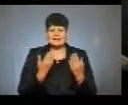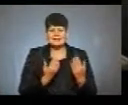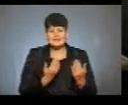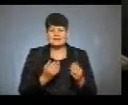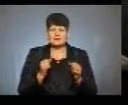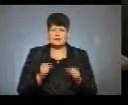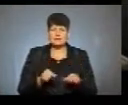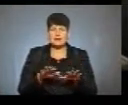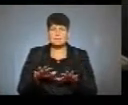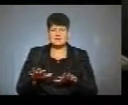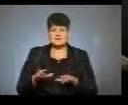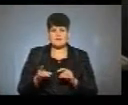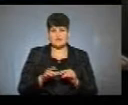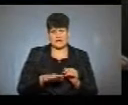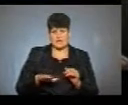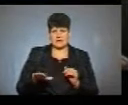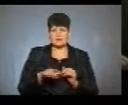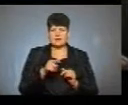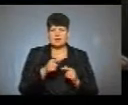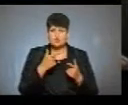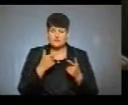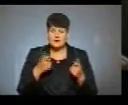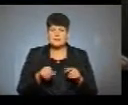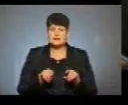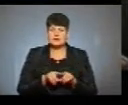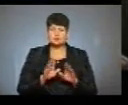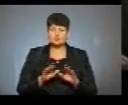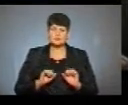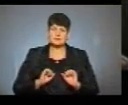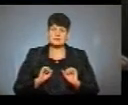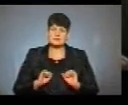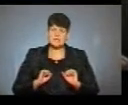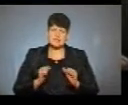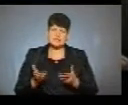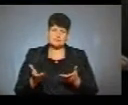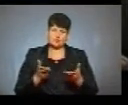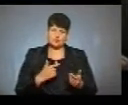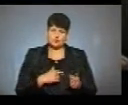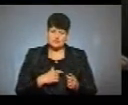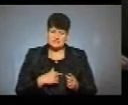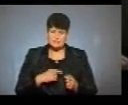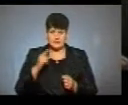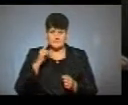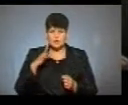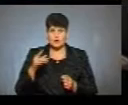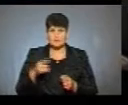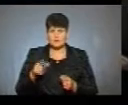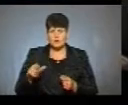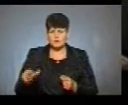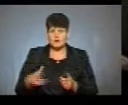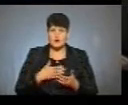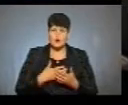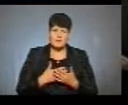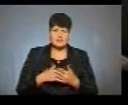там на місцевих рівнях, їхньої інформації. Також ми будемо старатися запрошувати до себе відомих тернополян, відомих